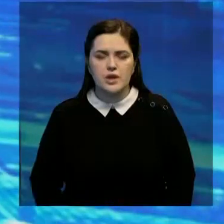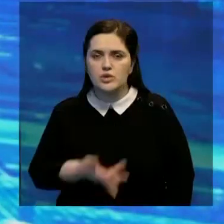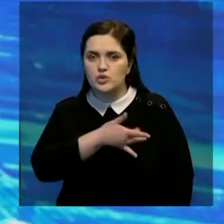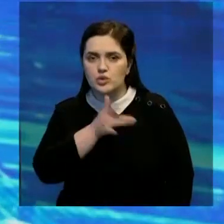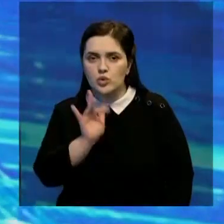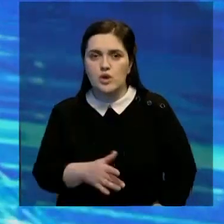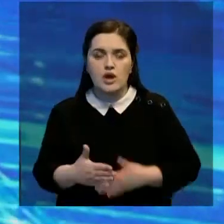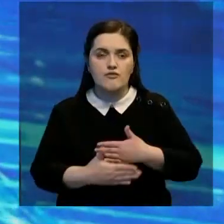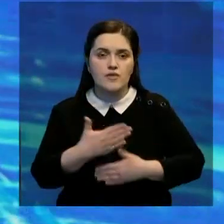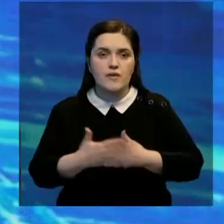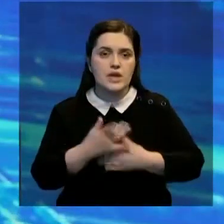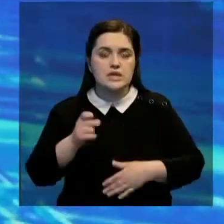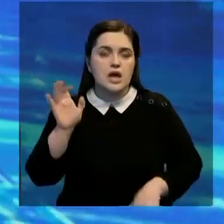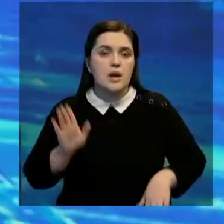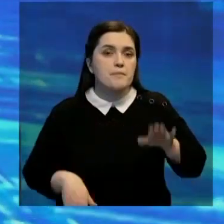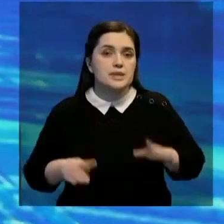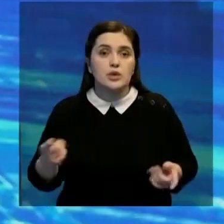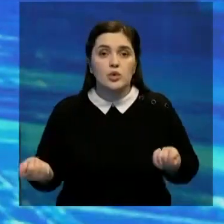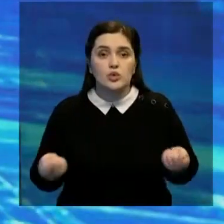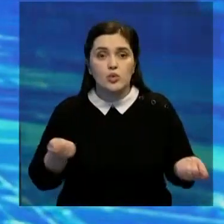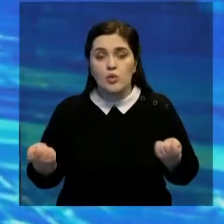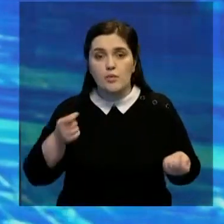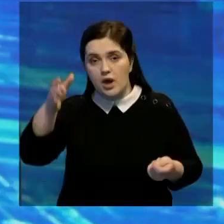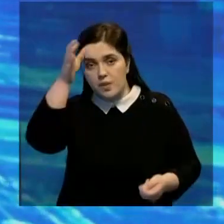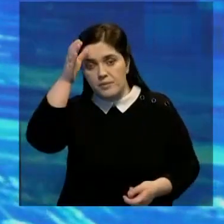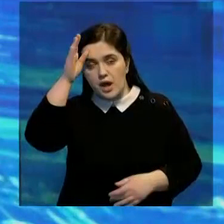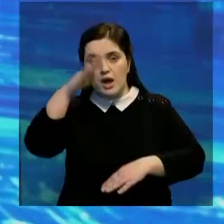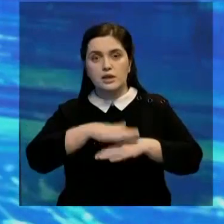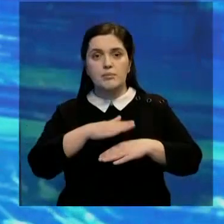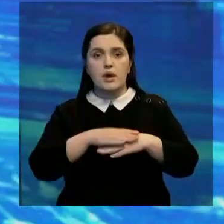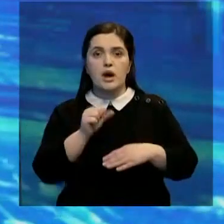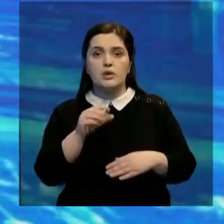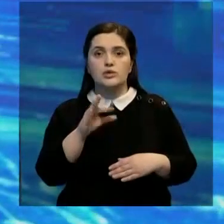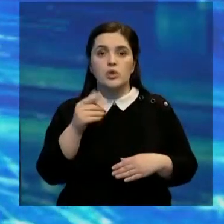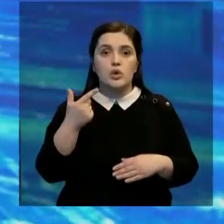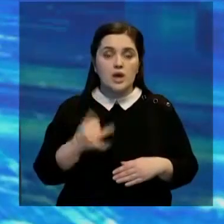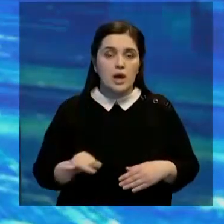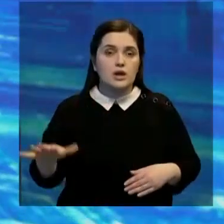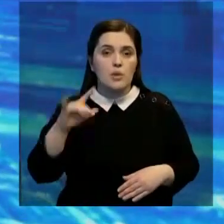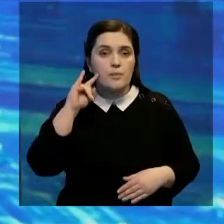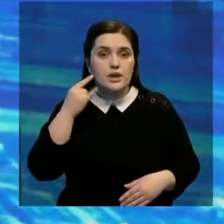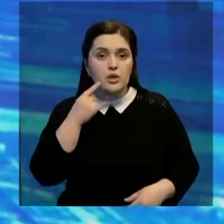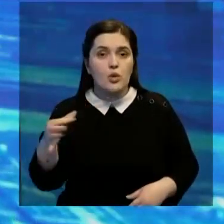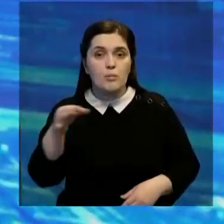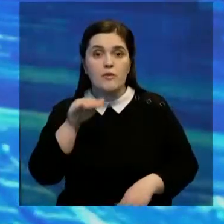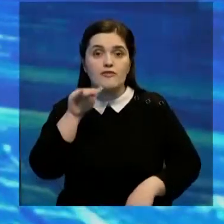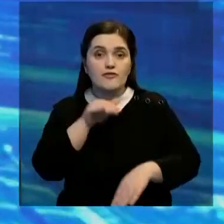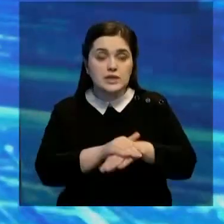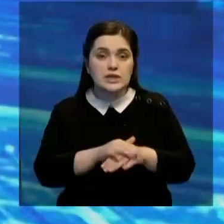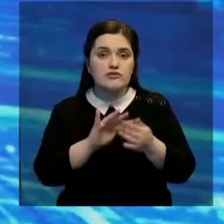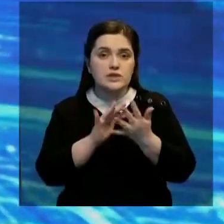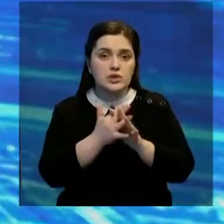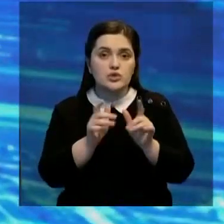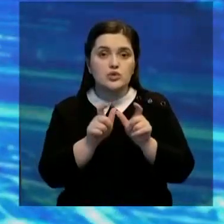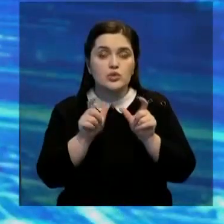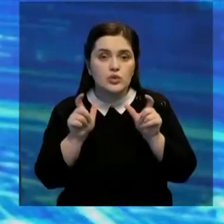Строгий выговор за бездействие получили руководитель управления образования и аким Актогайского района Павлодарской области. Выяснилось, что в